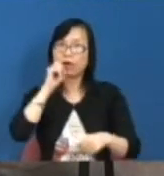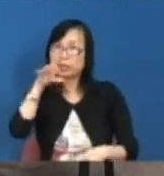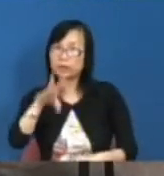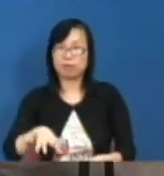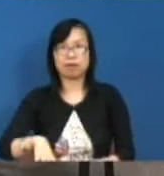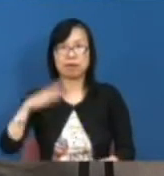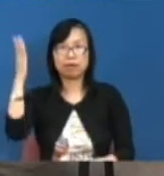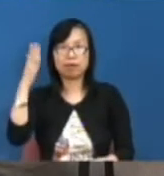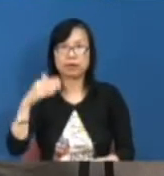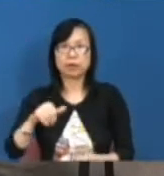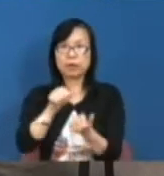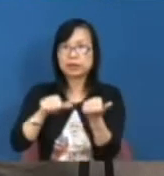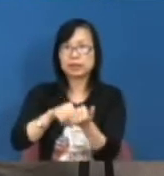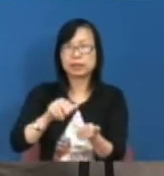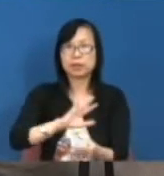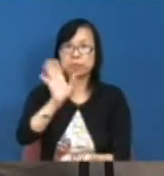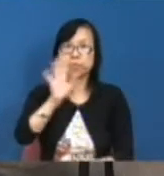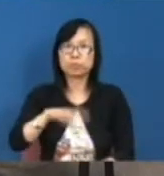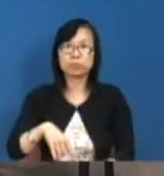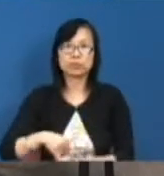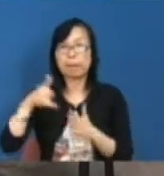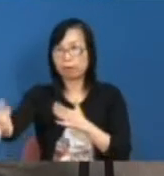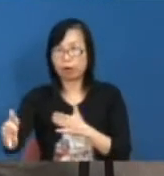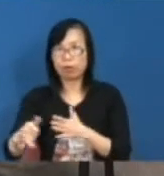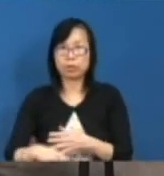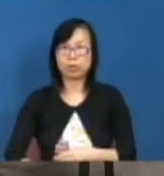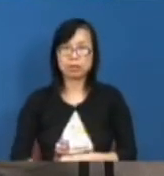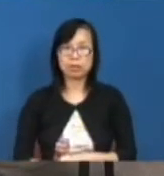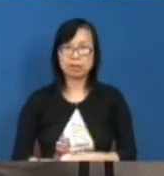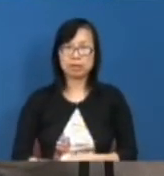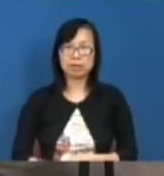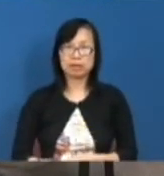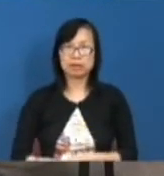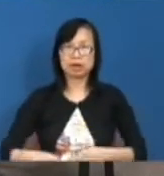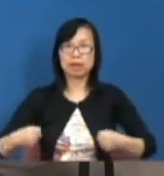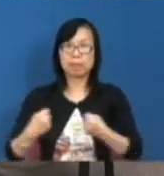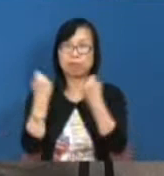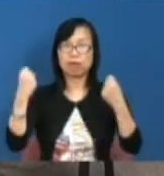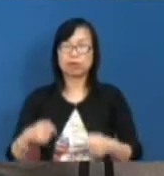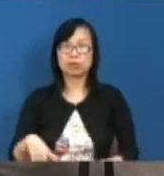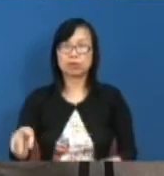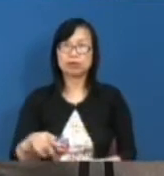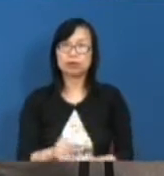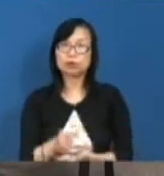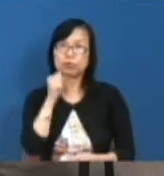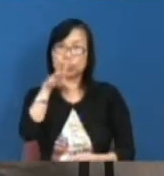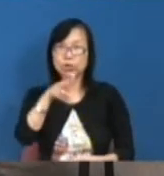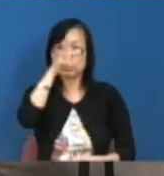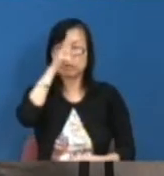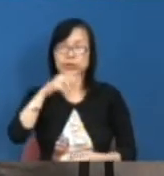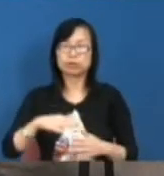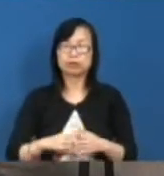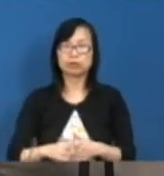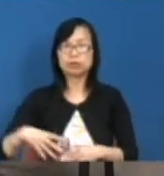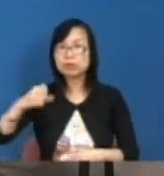嘅，佢特登唔入嚟要暴力衝擊啫。阿哥，你做咗局長，你淨係擦我鞋啊？淨係話：哎呀，梁議員你入嚟